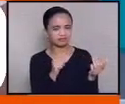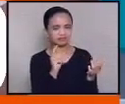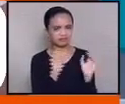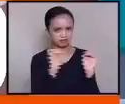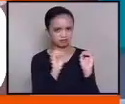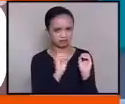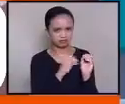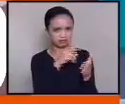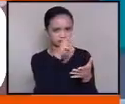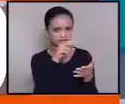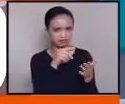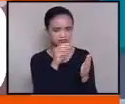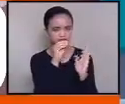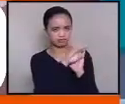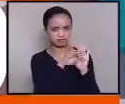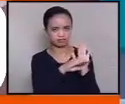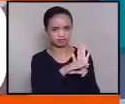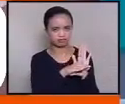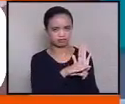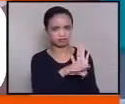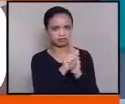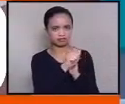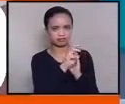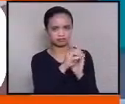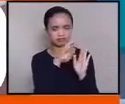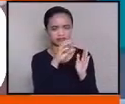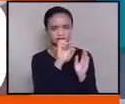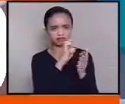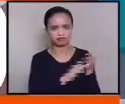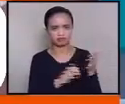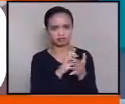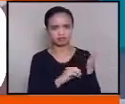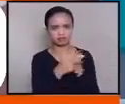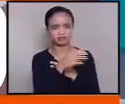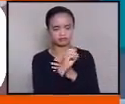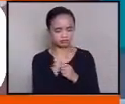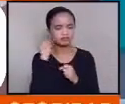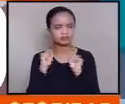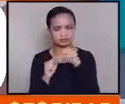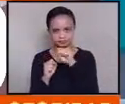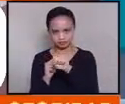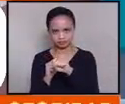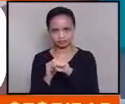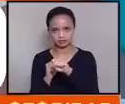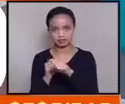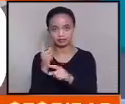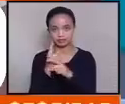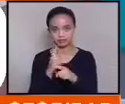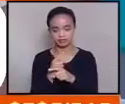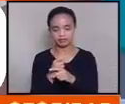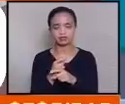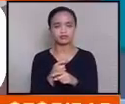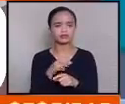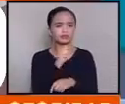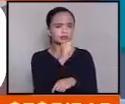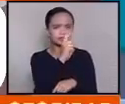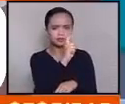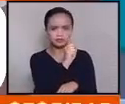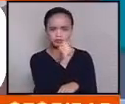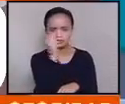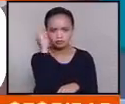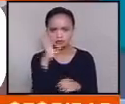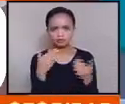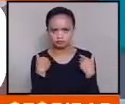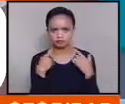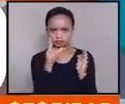mga deductions. Wala naman nakalagay doon magkano yung gross, net. Hindi nga po makikita doon. Opo, sir. Di ba? At sir, nasa batas po natin